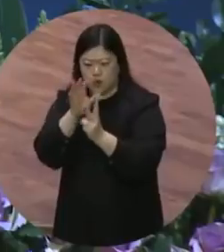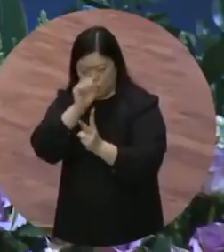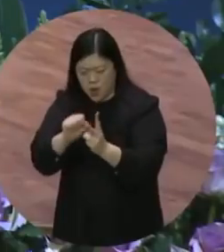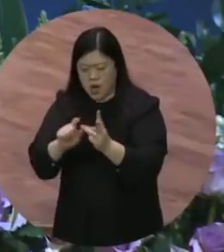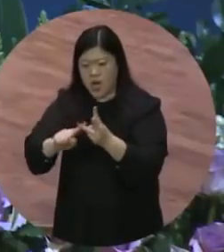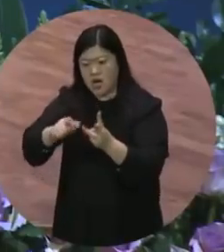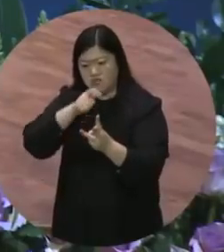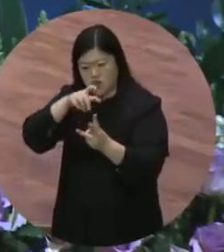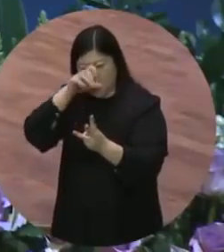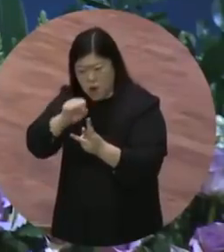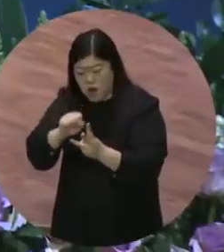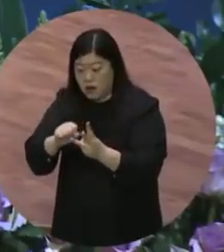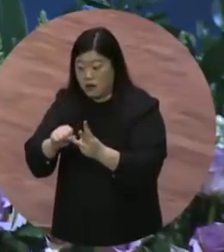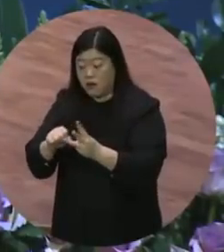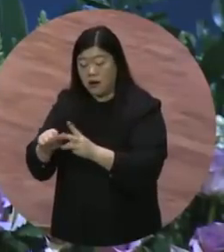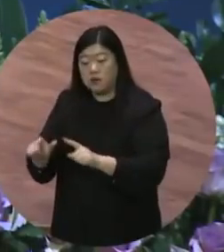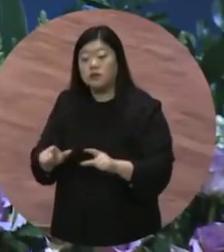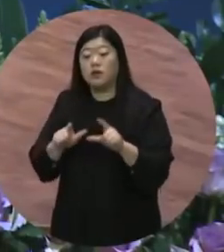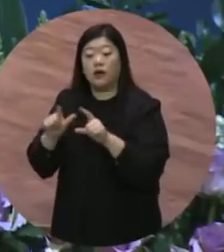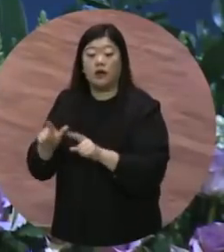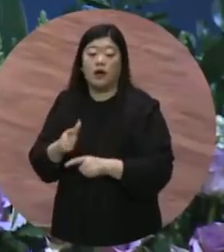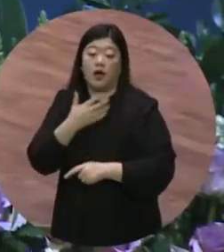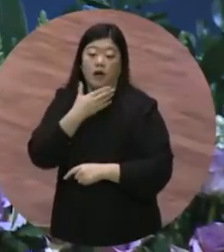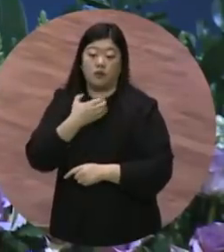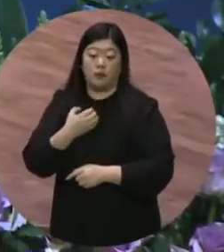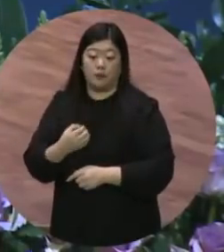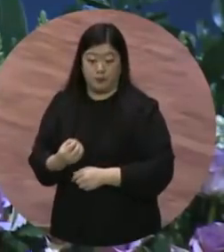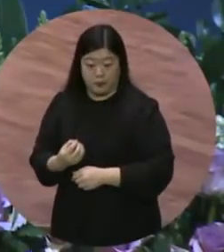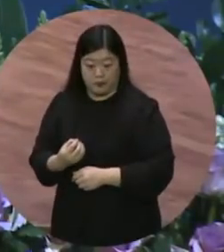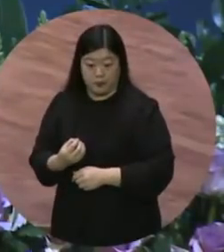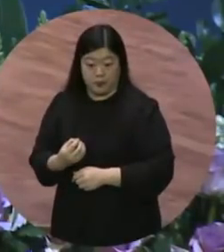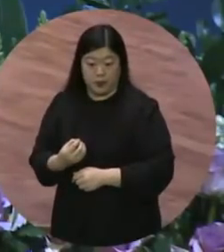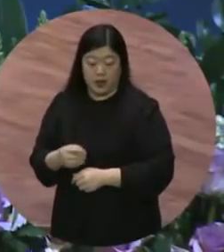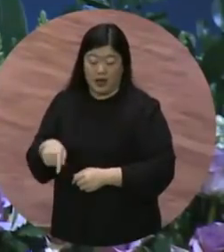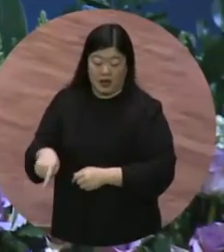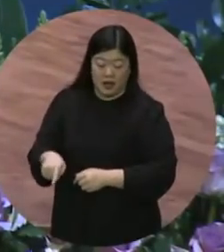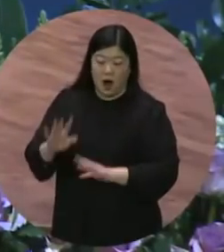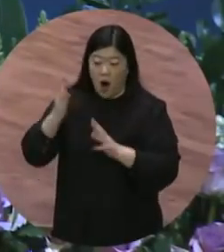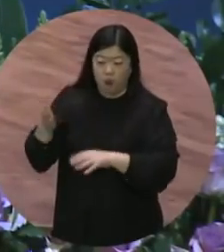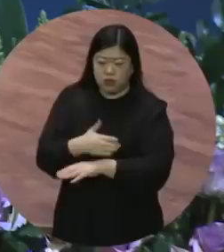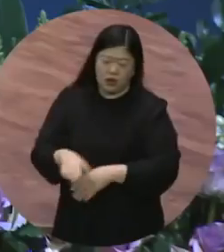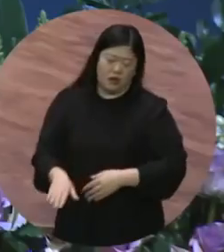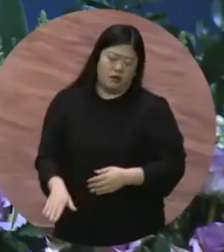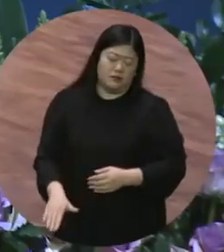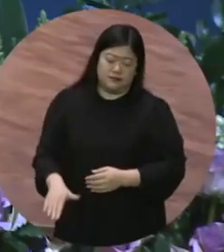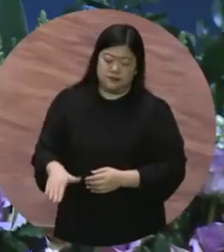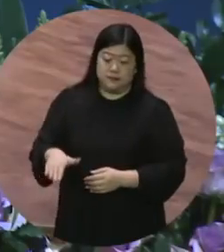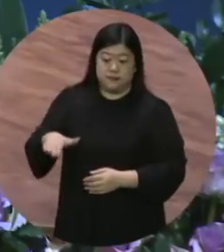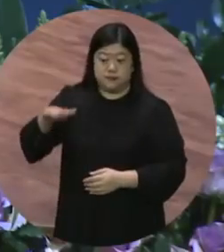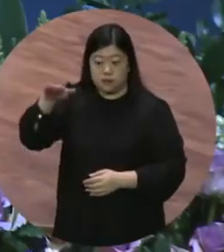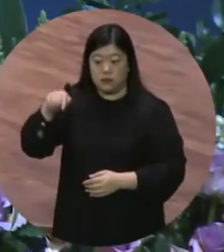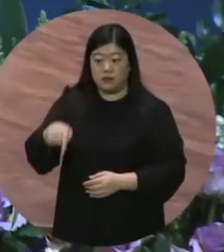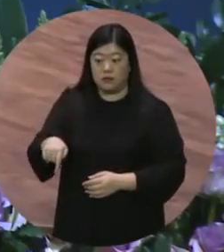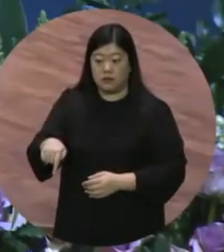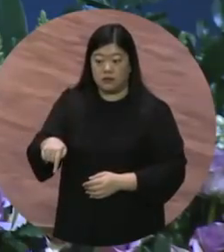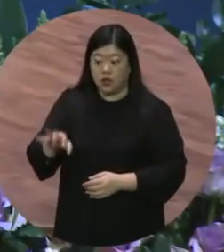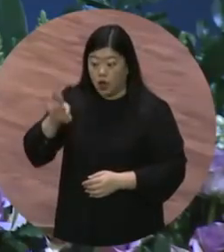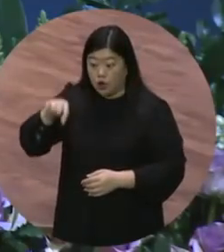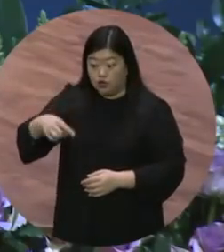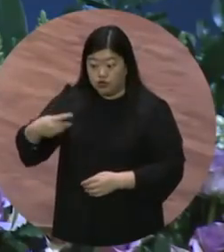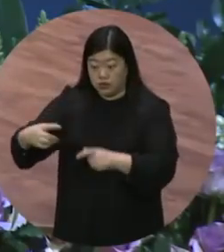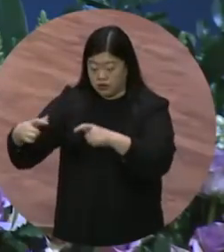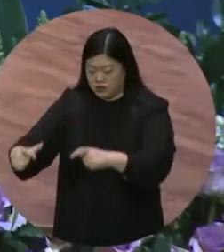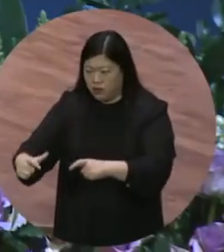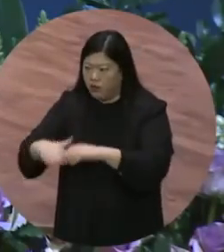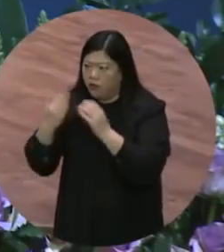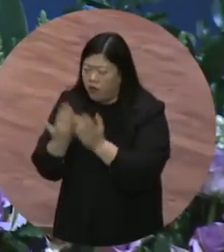곳입니다. 아브라함은 이곳에 태어났어요. 이곳에 자랐습니다. 직업도 목 취업입니다. 어떤 면에서 갈대아 우르는 아브라함의